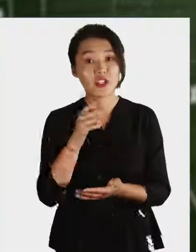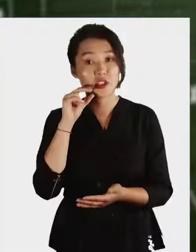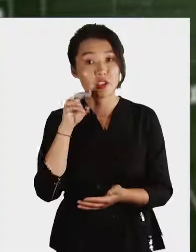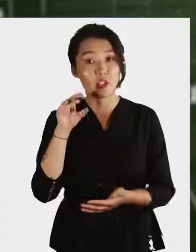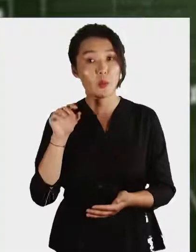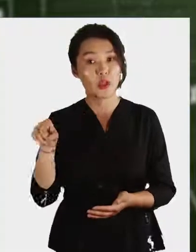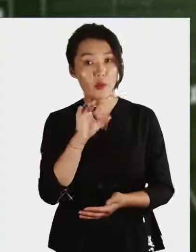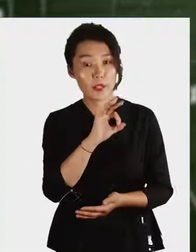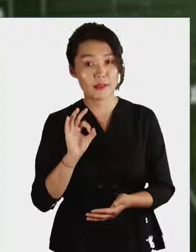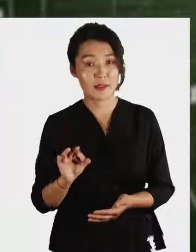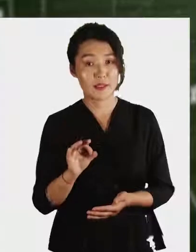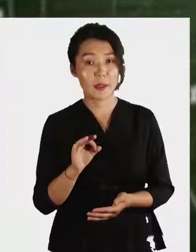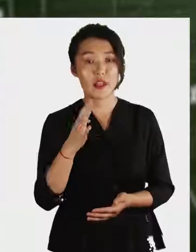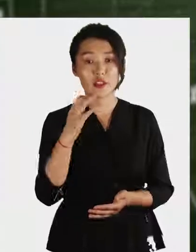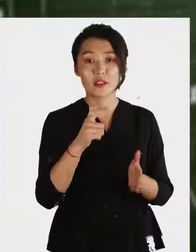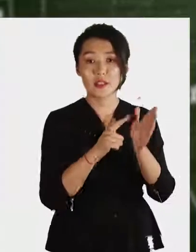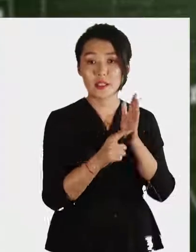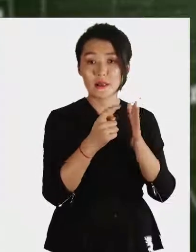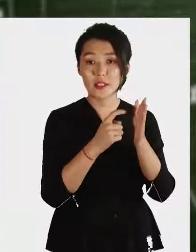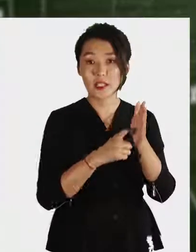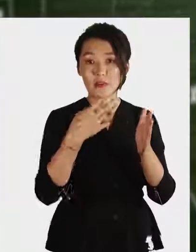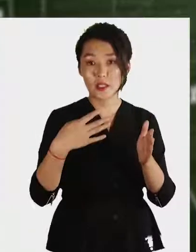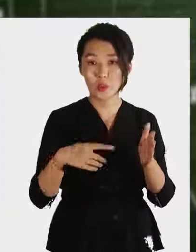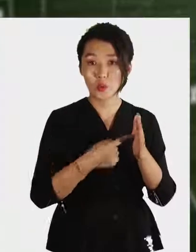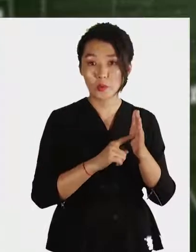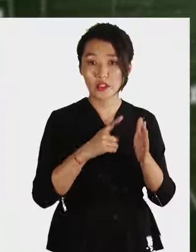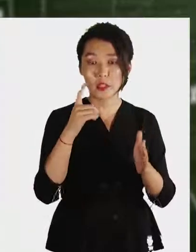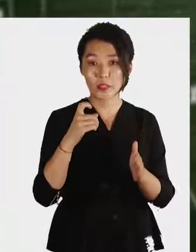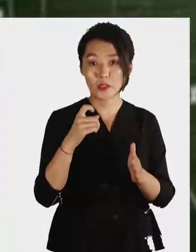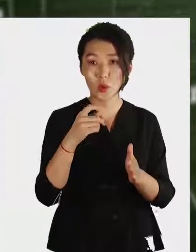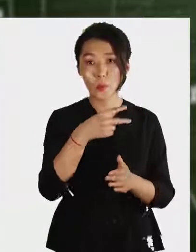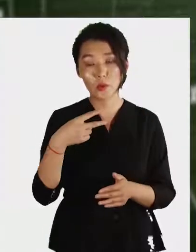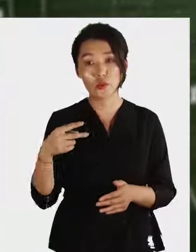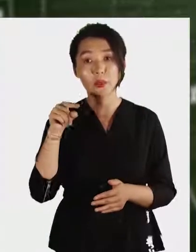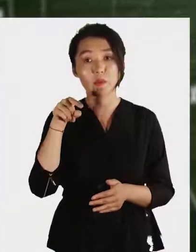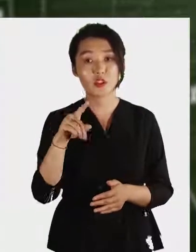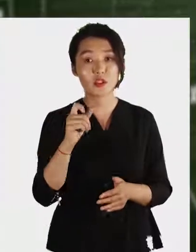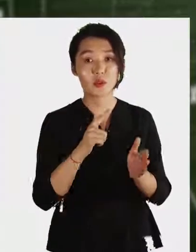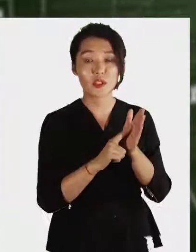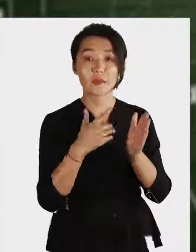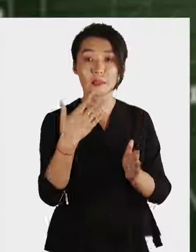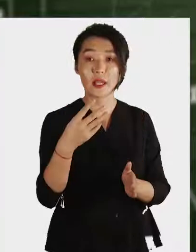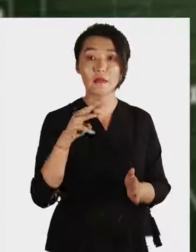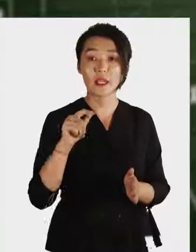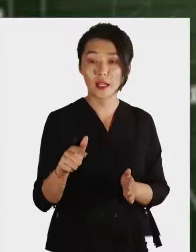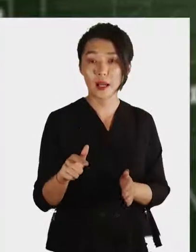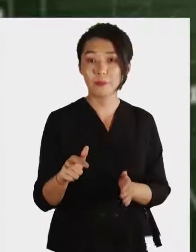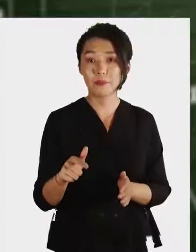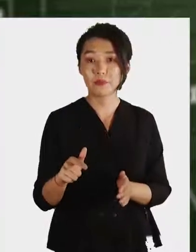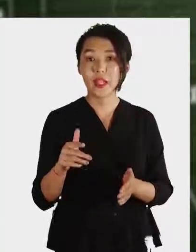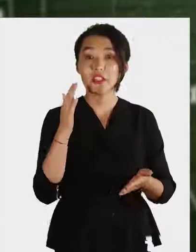по его процентам. Мы 470 делим на 40 и умножаем на 100.